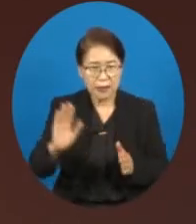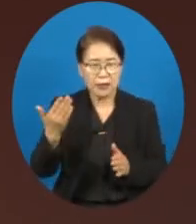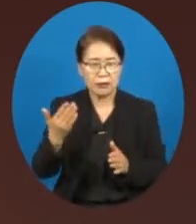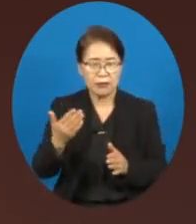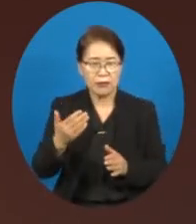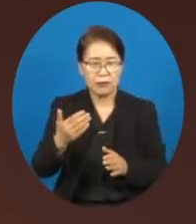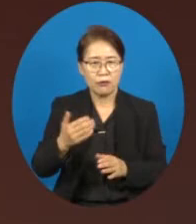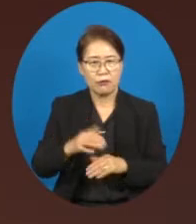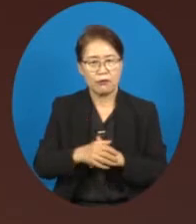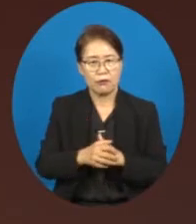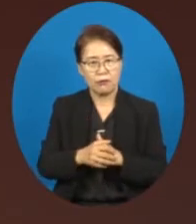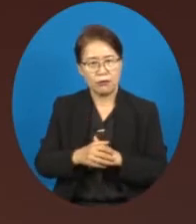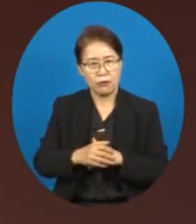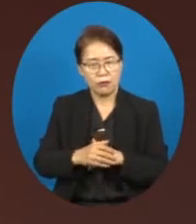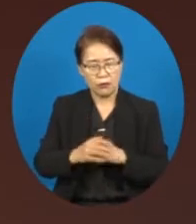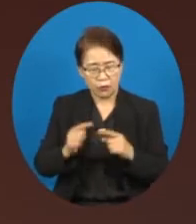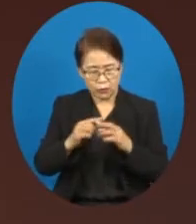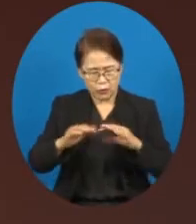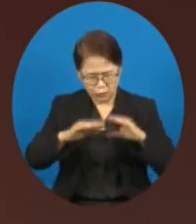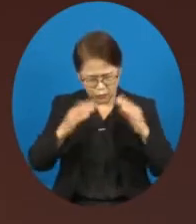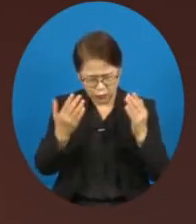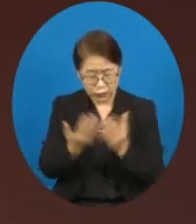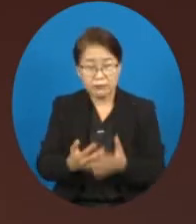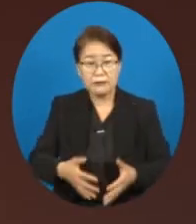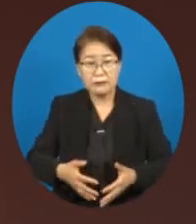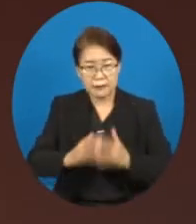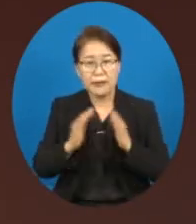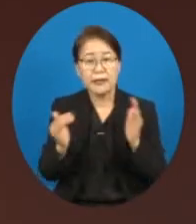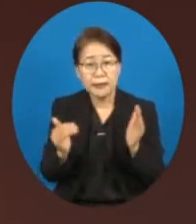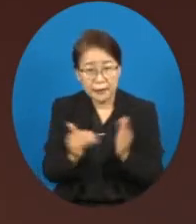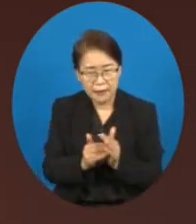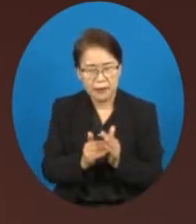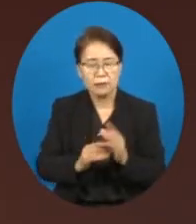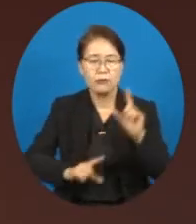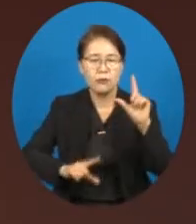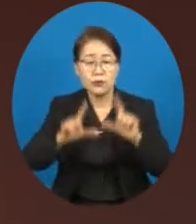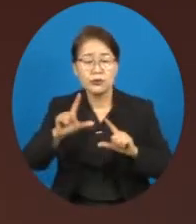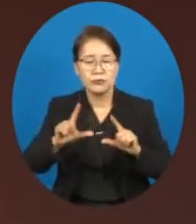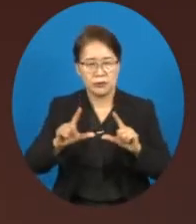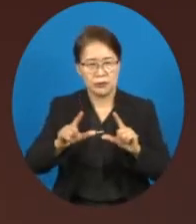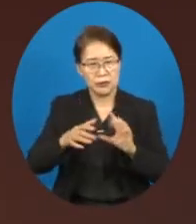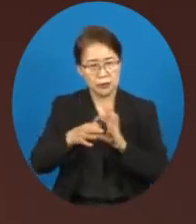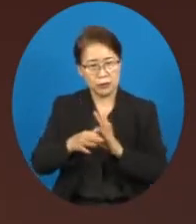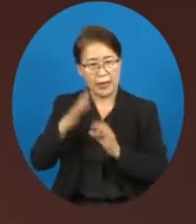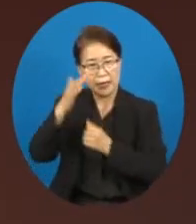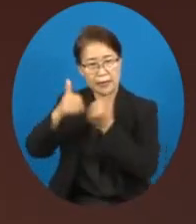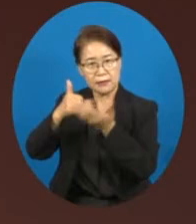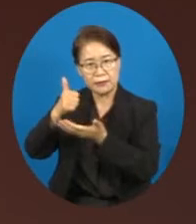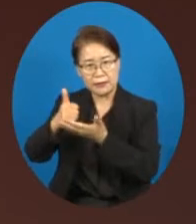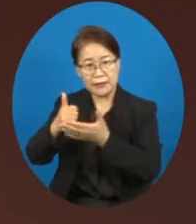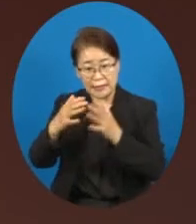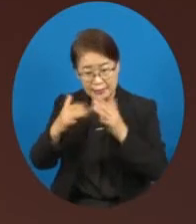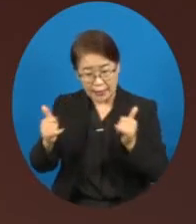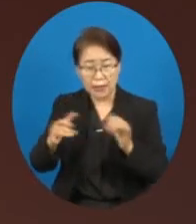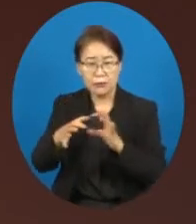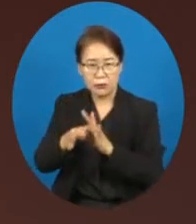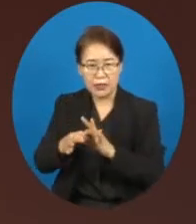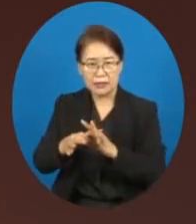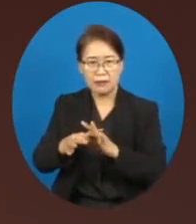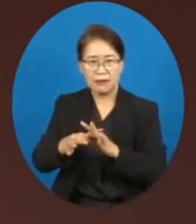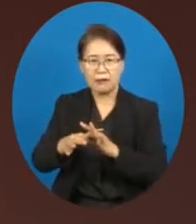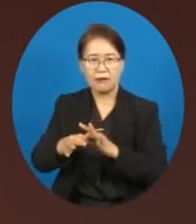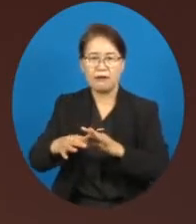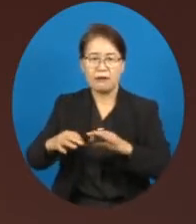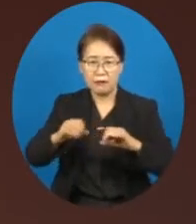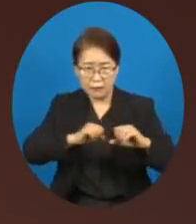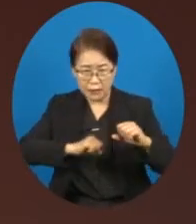성전 건축을 마무리하게 하시는 이 모습을 통해서 하나님은 사람을 통해서 일하신다는